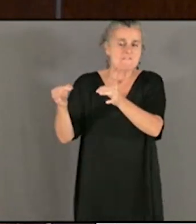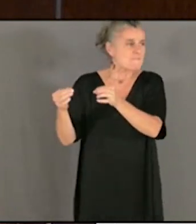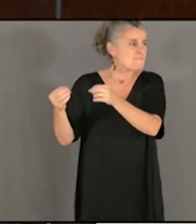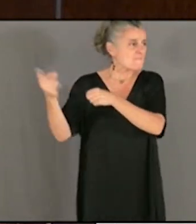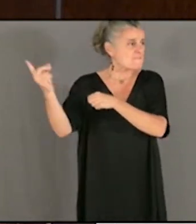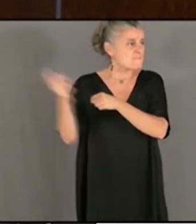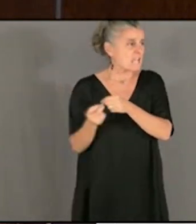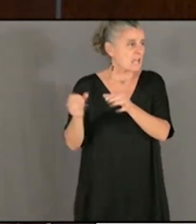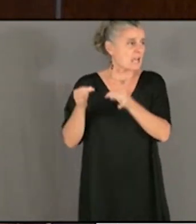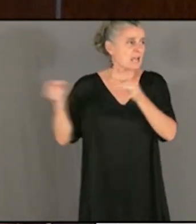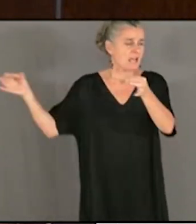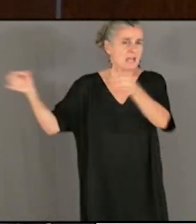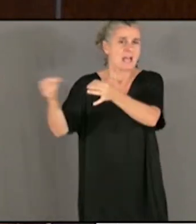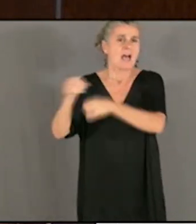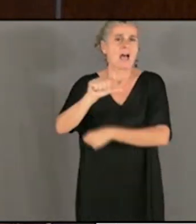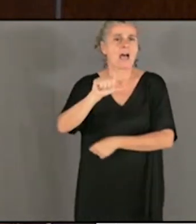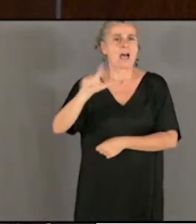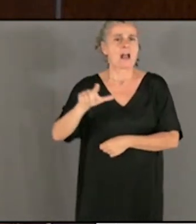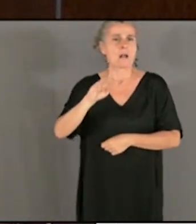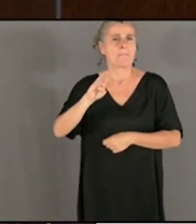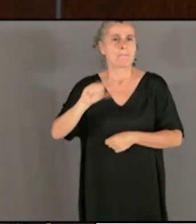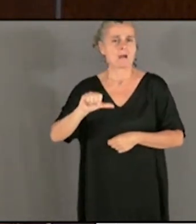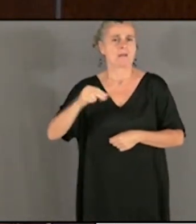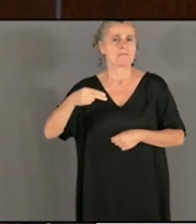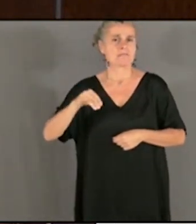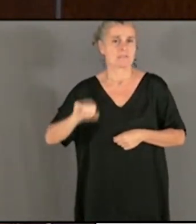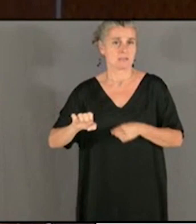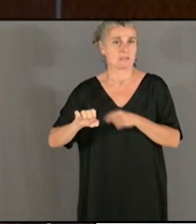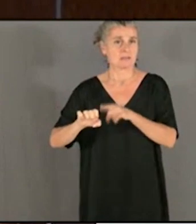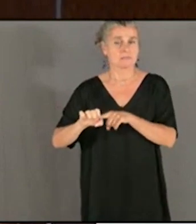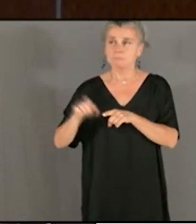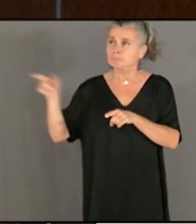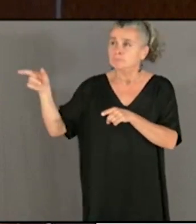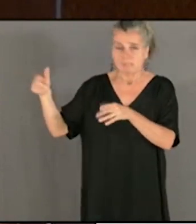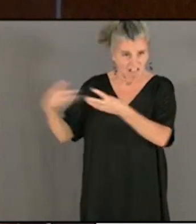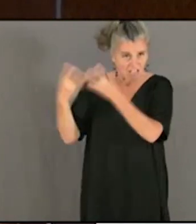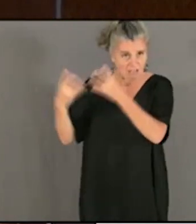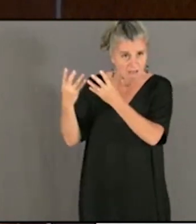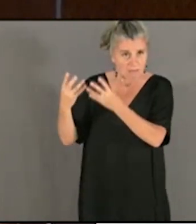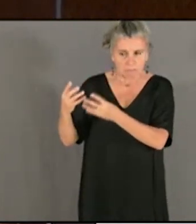votre démarche, elle est tout à fait immigrationniste, idéologique,